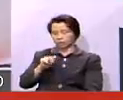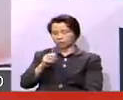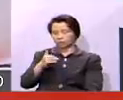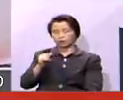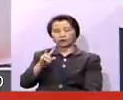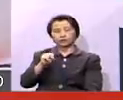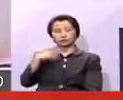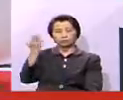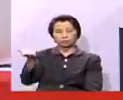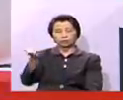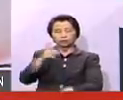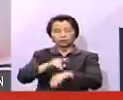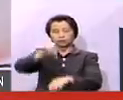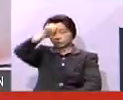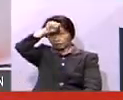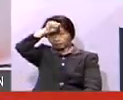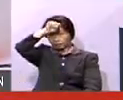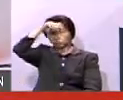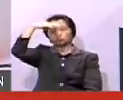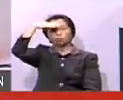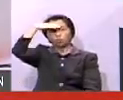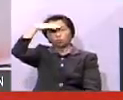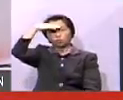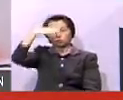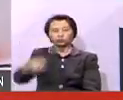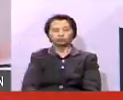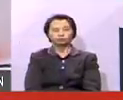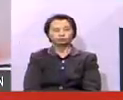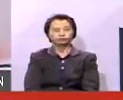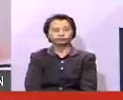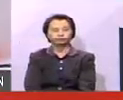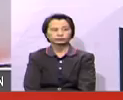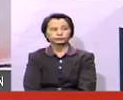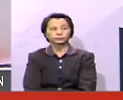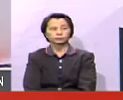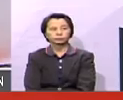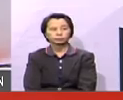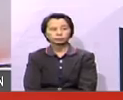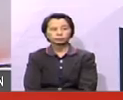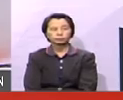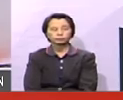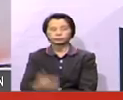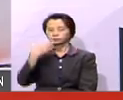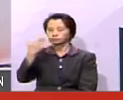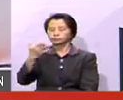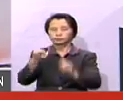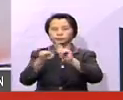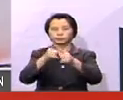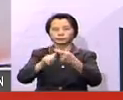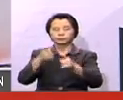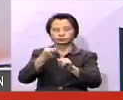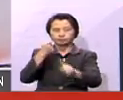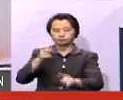naharuddin di dataran segamat untuk perkembangannya Radin teruskan Terima kasih Rakan penyampai di